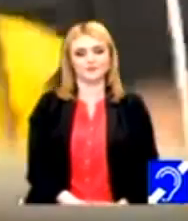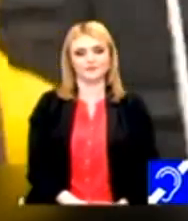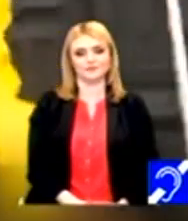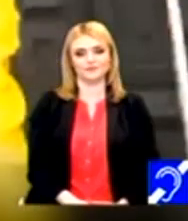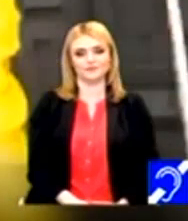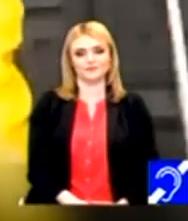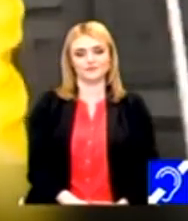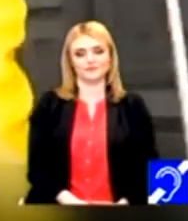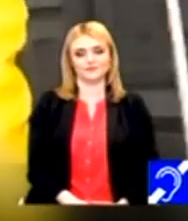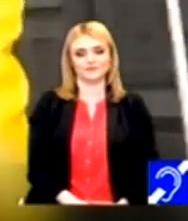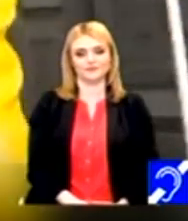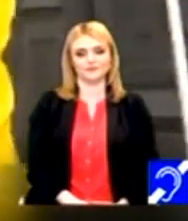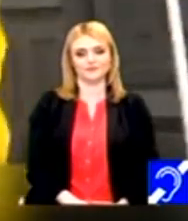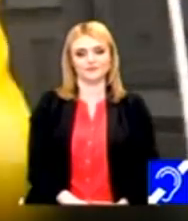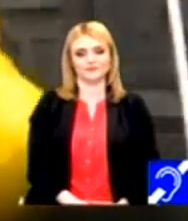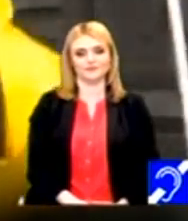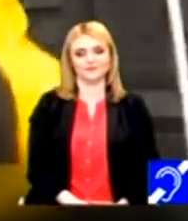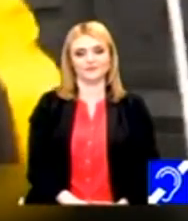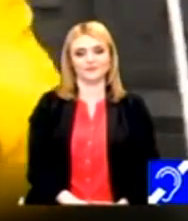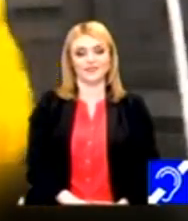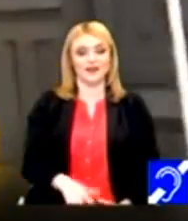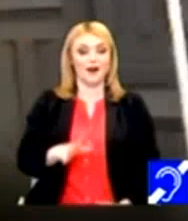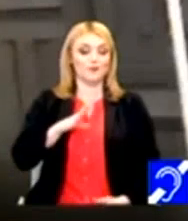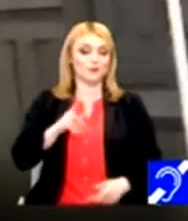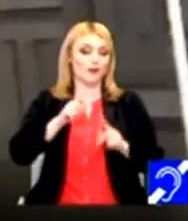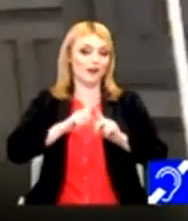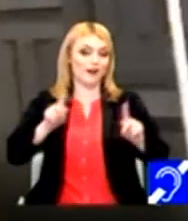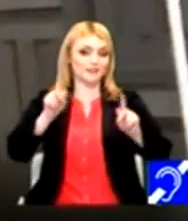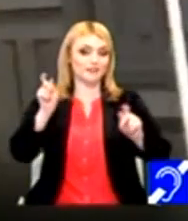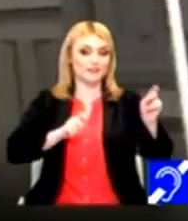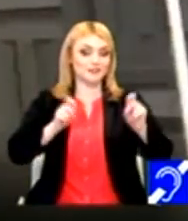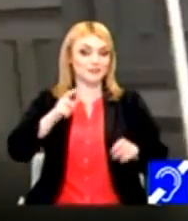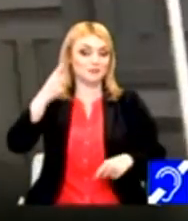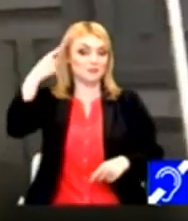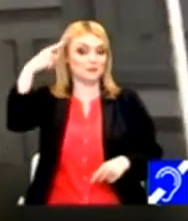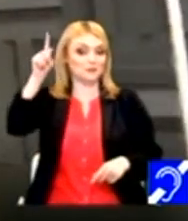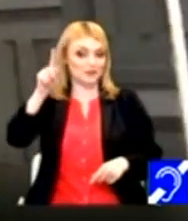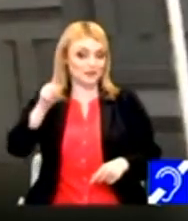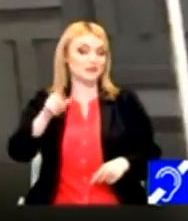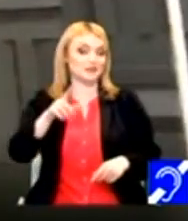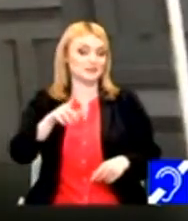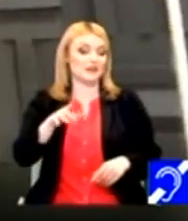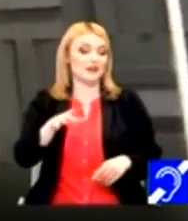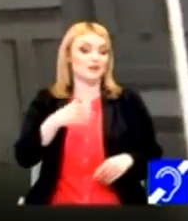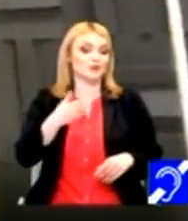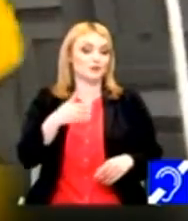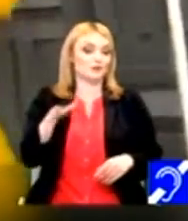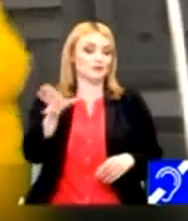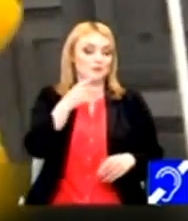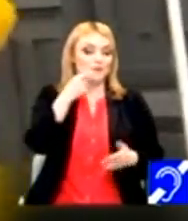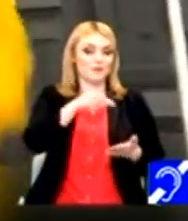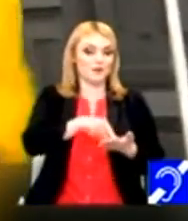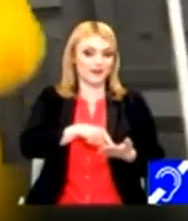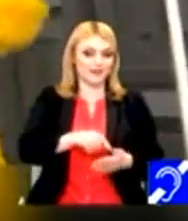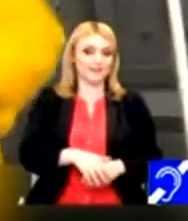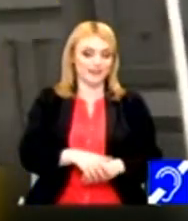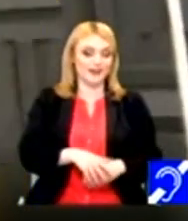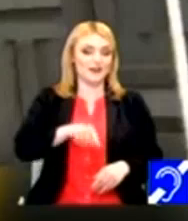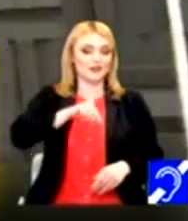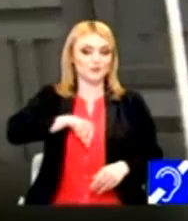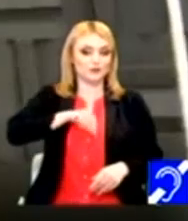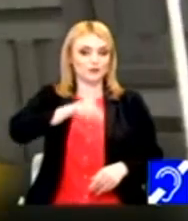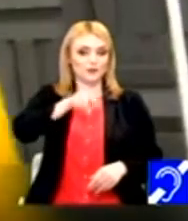acest acvariu, prototipul căruia noi l-am văzut pe internet în alte țări ale lumii, și credem